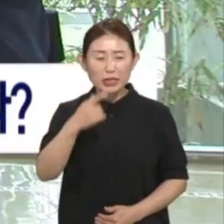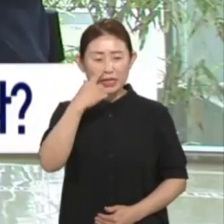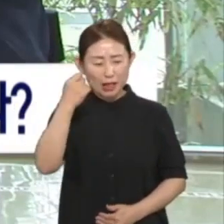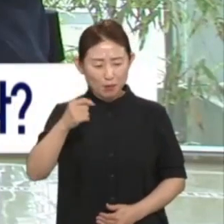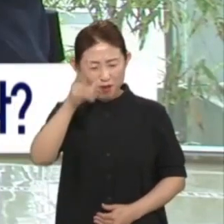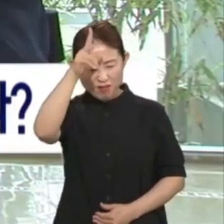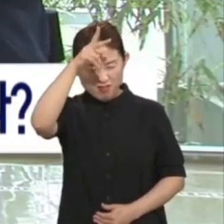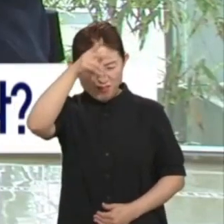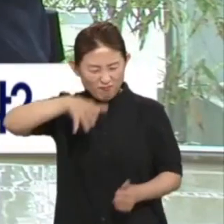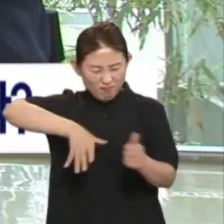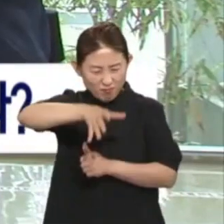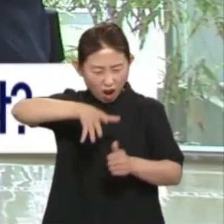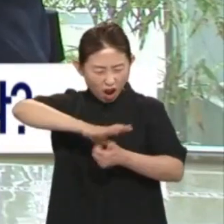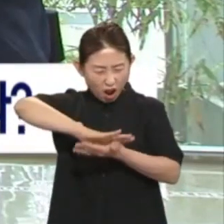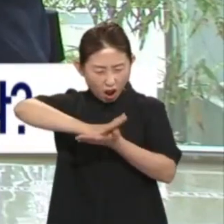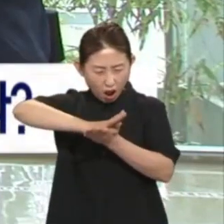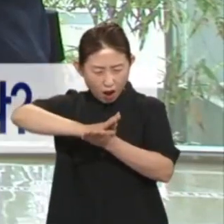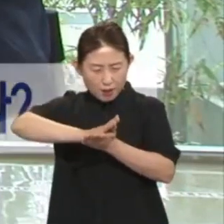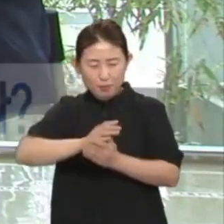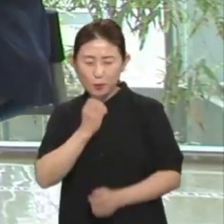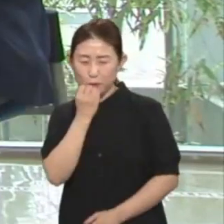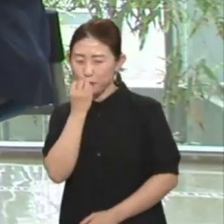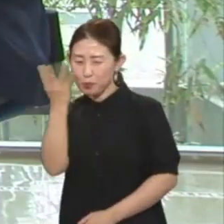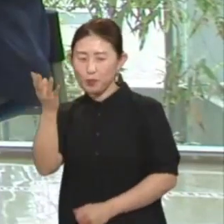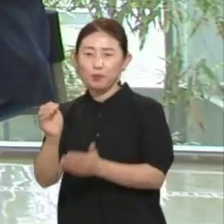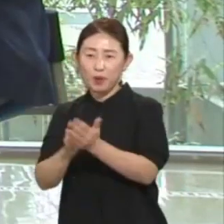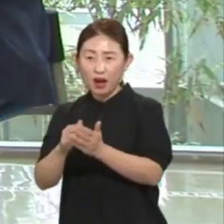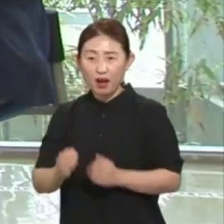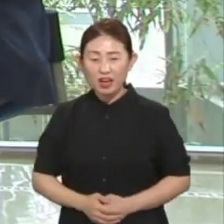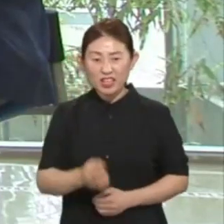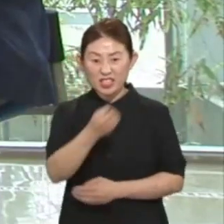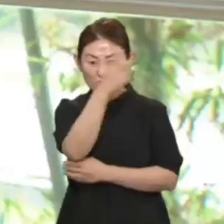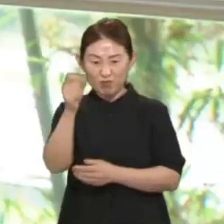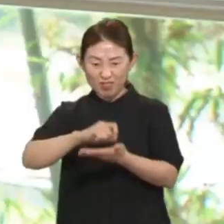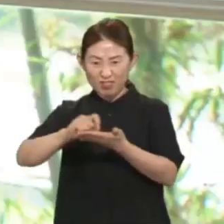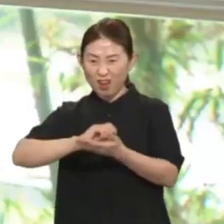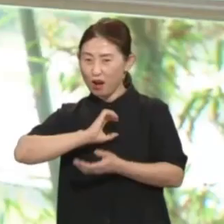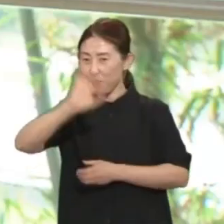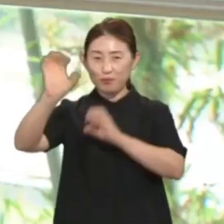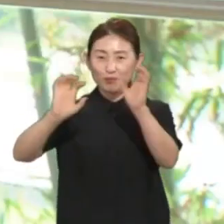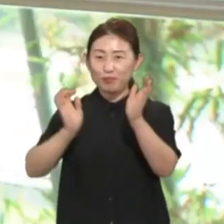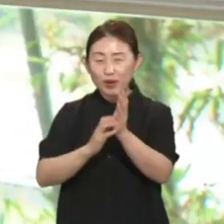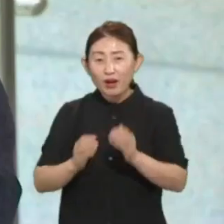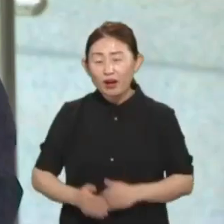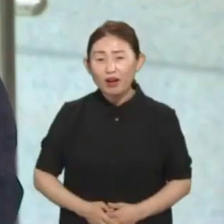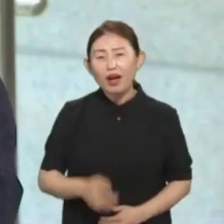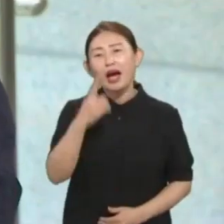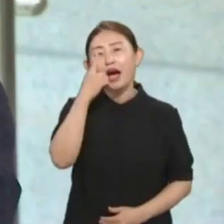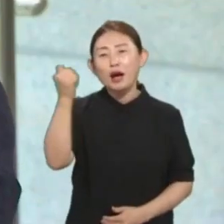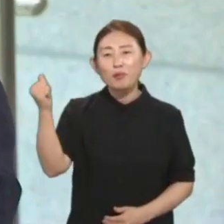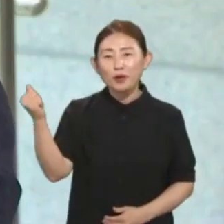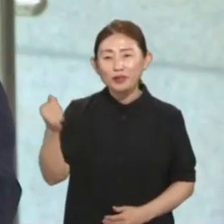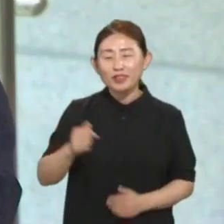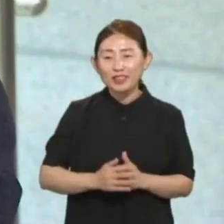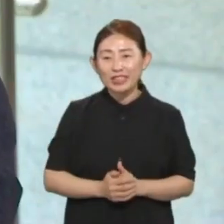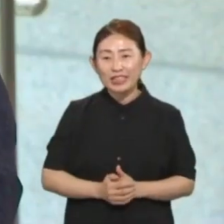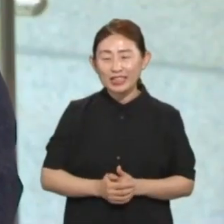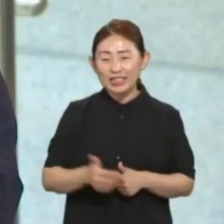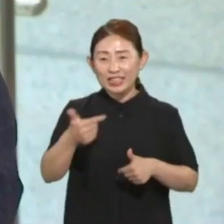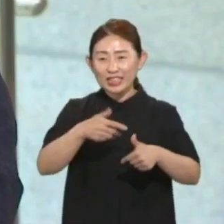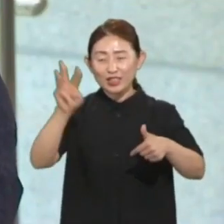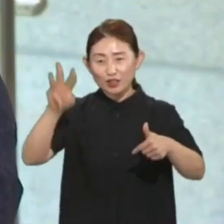경찰의 잔혹감을 고발을 했습니다. 신문에 기고도 하고. 아버지는 인천 상륙작전 후에